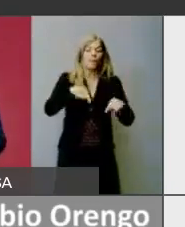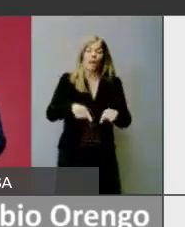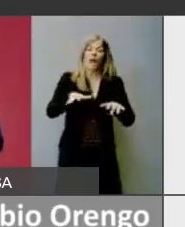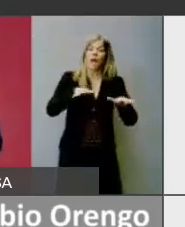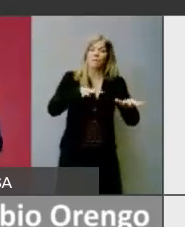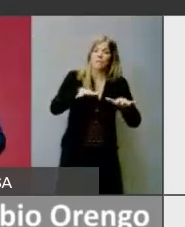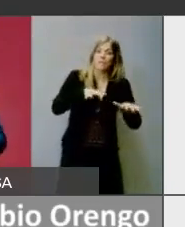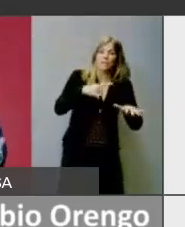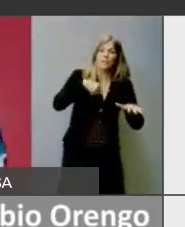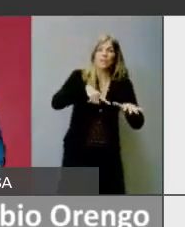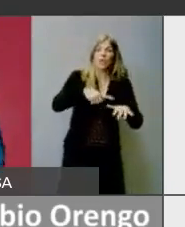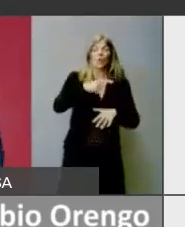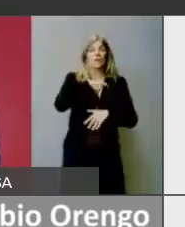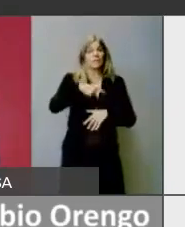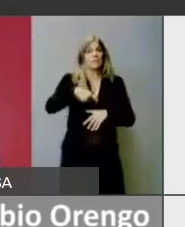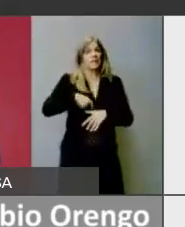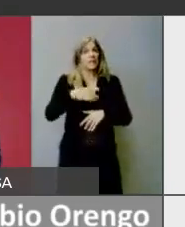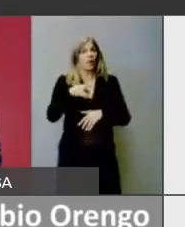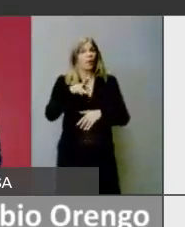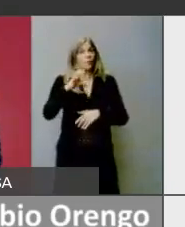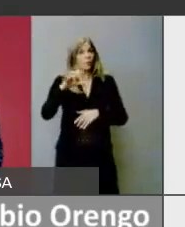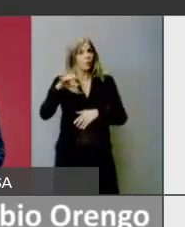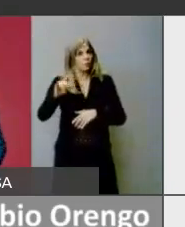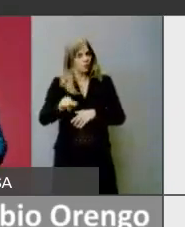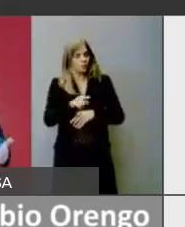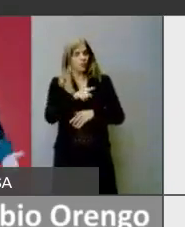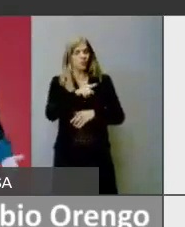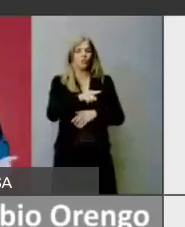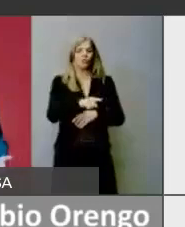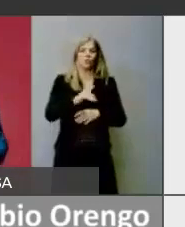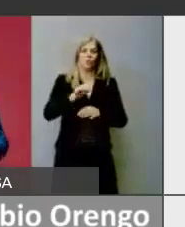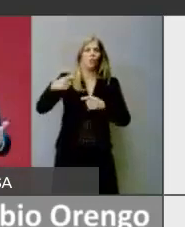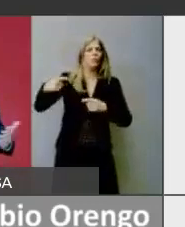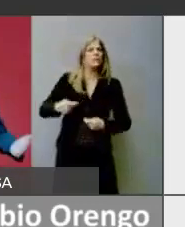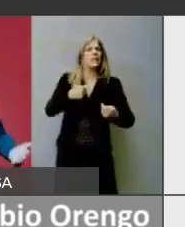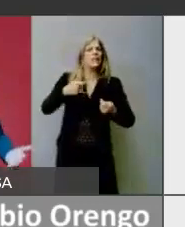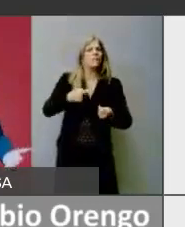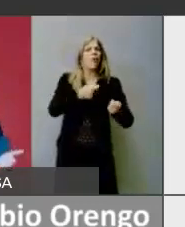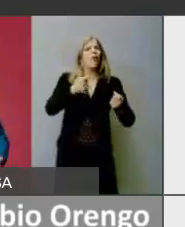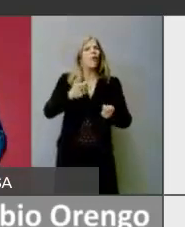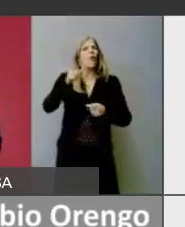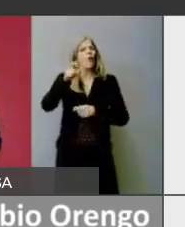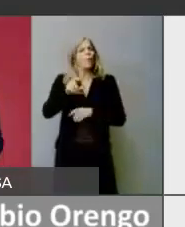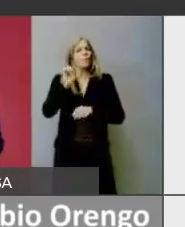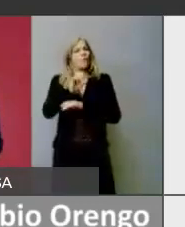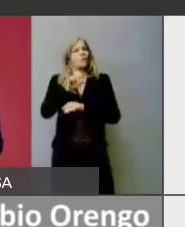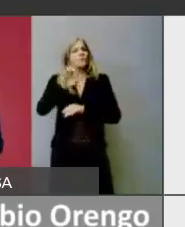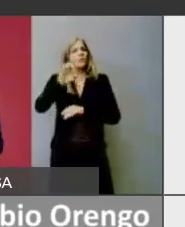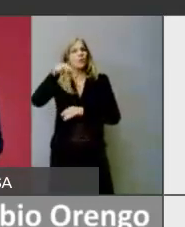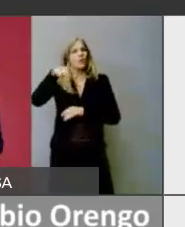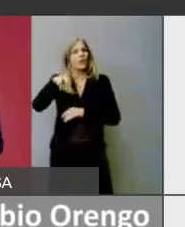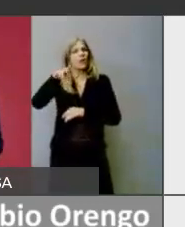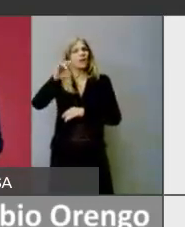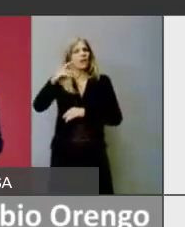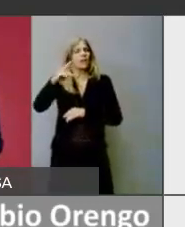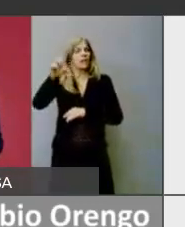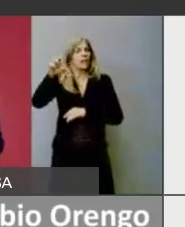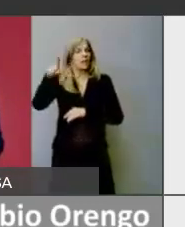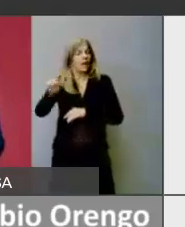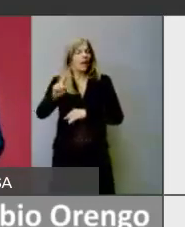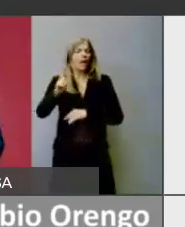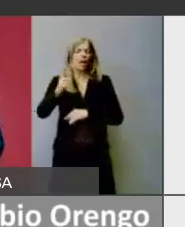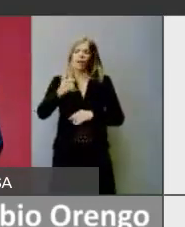amministrazione, il sindaco Bucci, su stimolo del professore Enrichet, che ha dedicato tutta la vita a queste